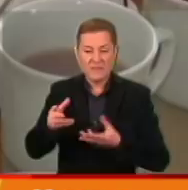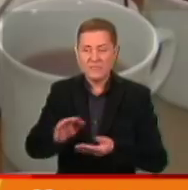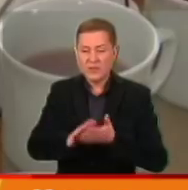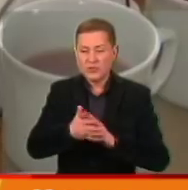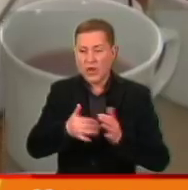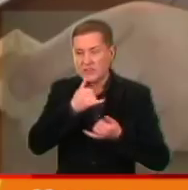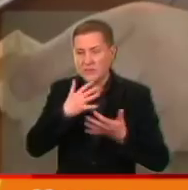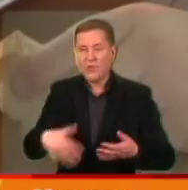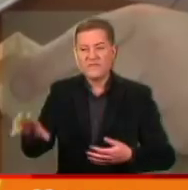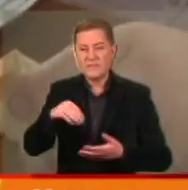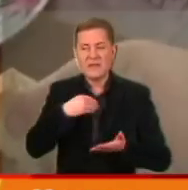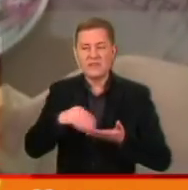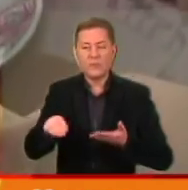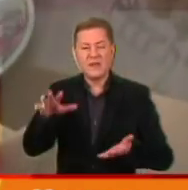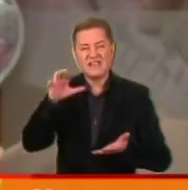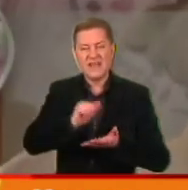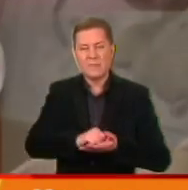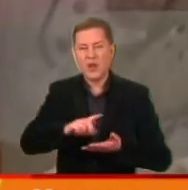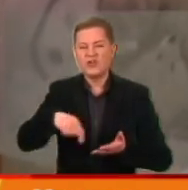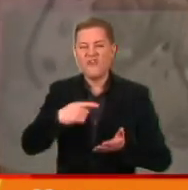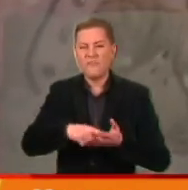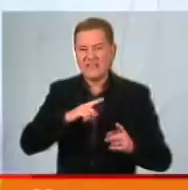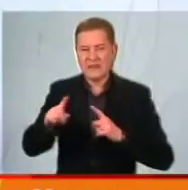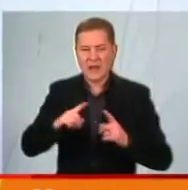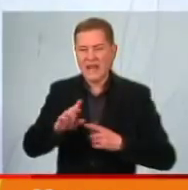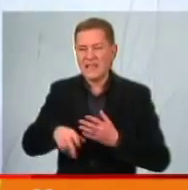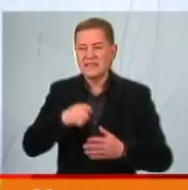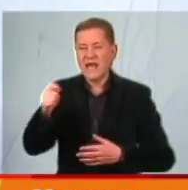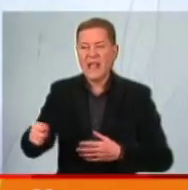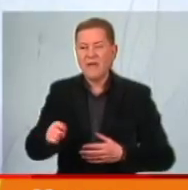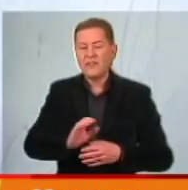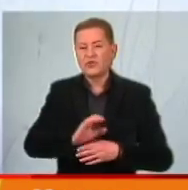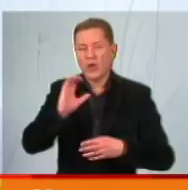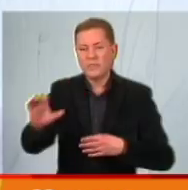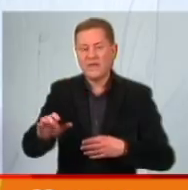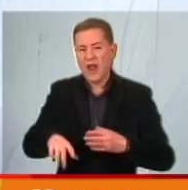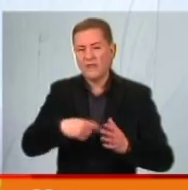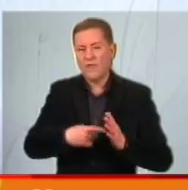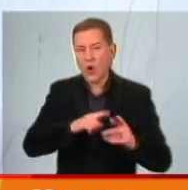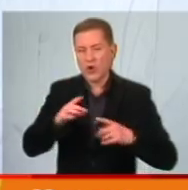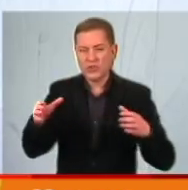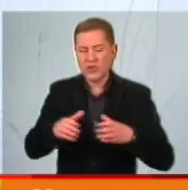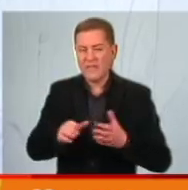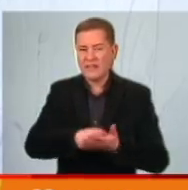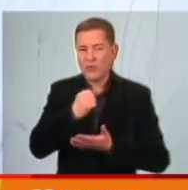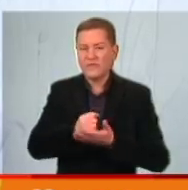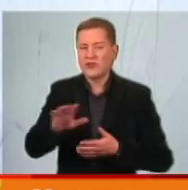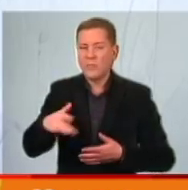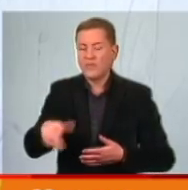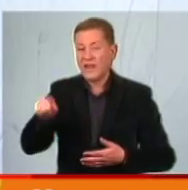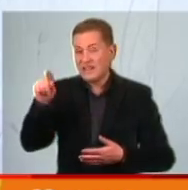бо усіма закупівлями займаються у міськраді. Заявочку подають спочатку в горсовет на утвердження в бухгалтерію, там